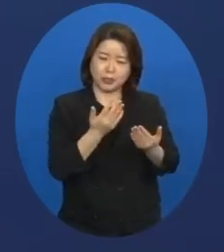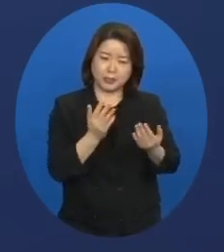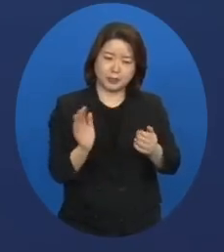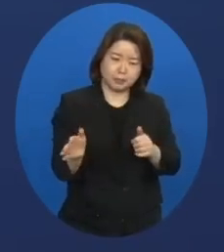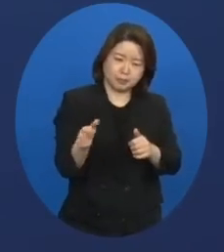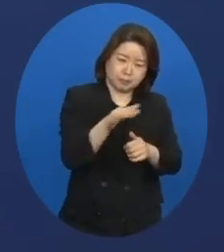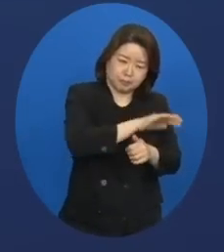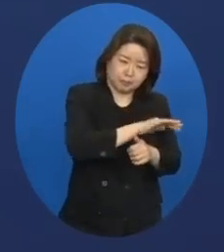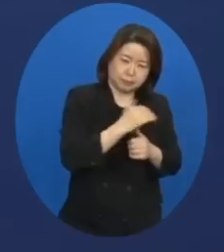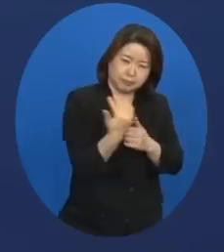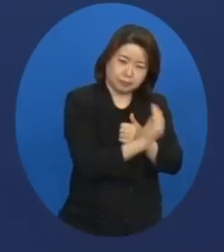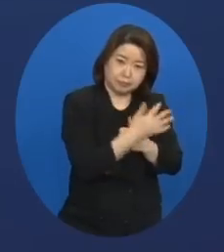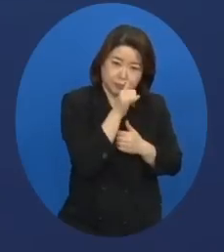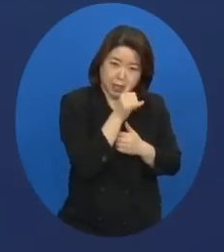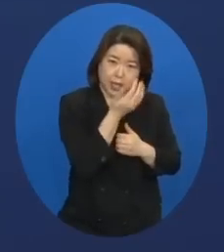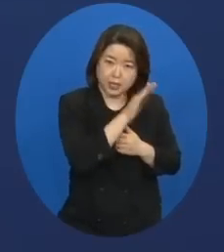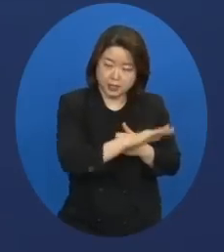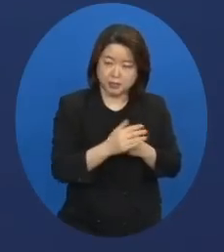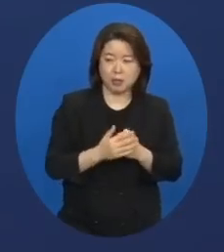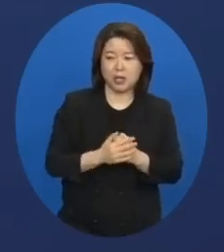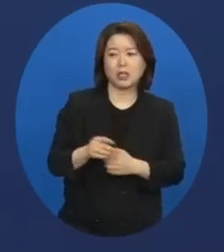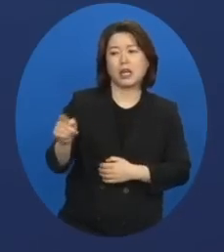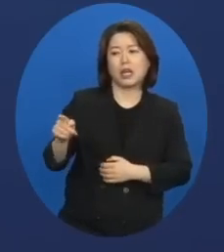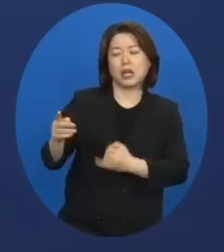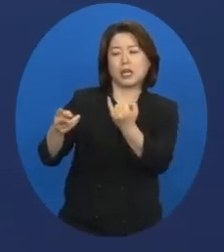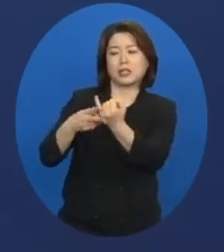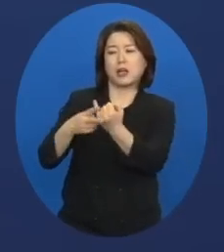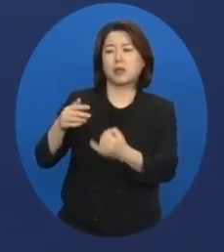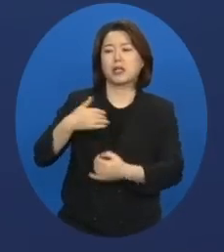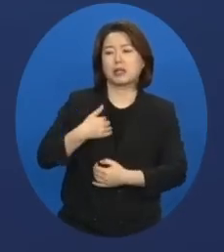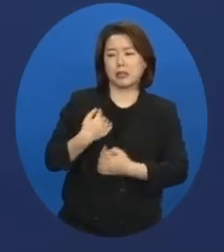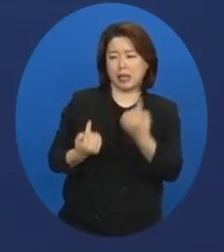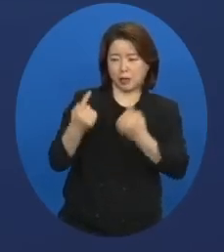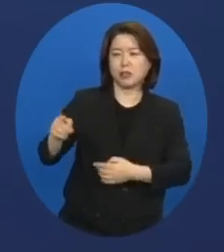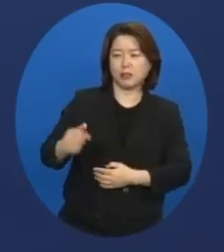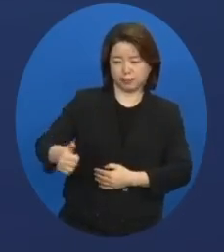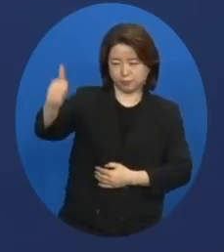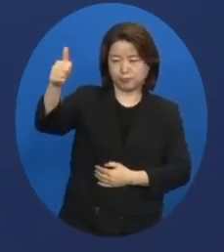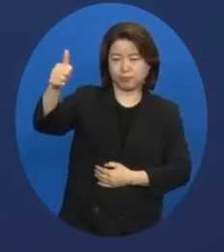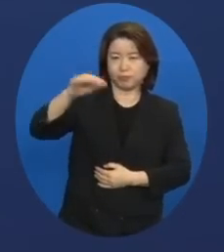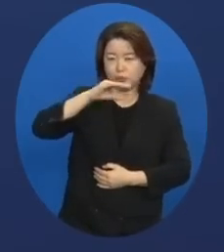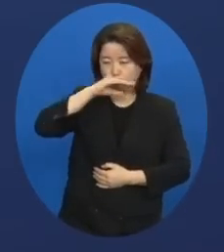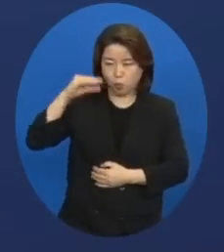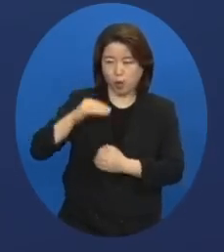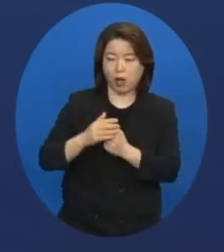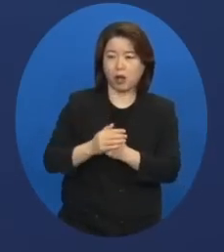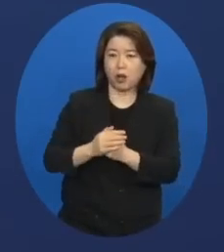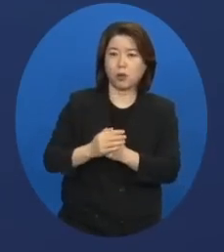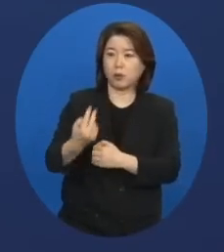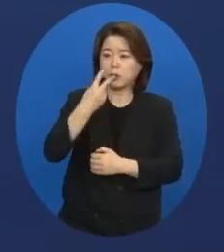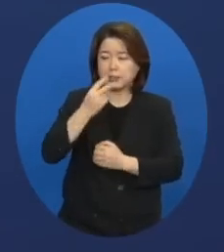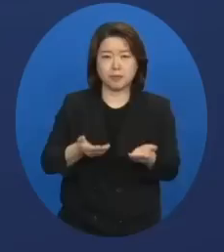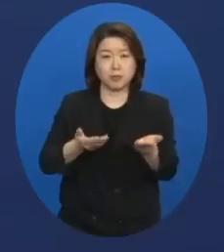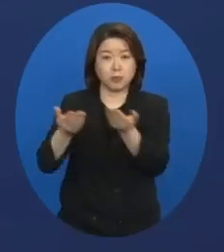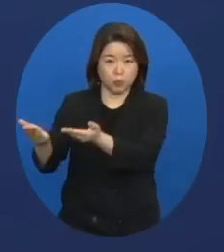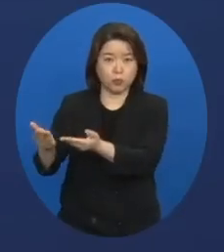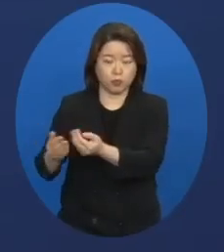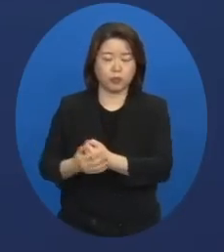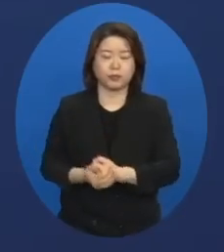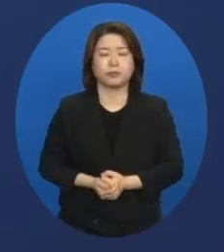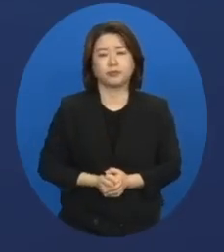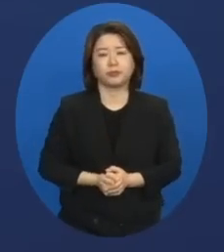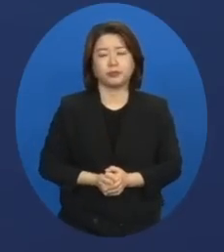있는데도 그가 나보다 옳으니라 하면서 며느리 다말을 살려줍니다. 그때